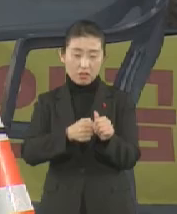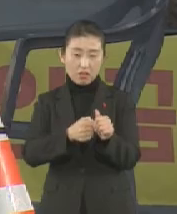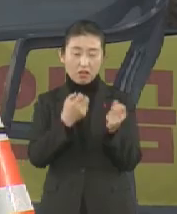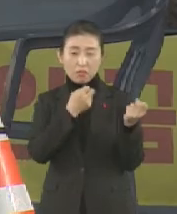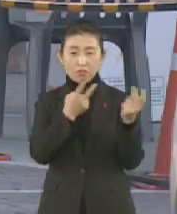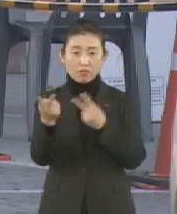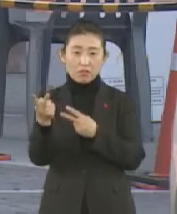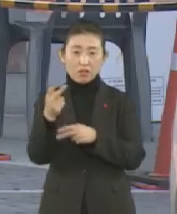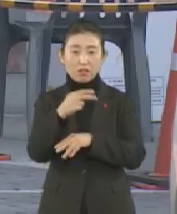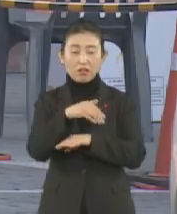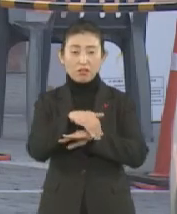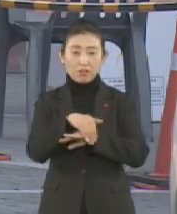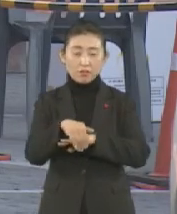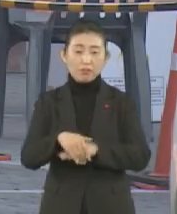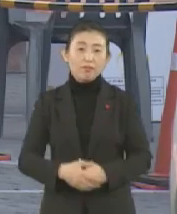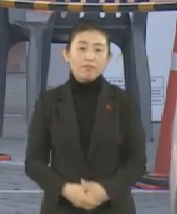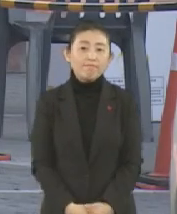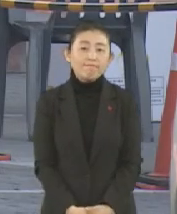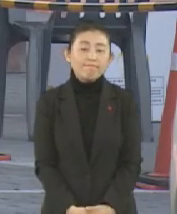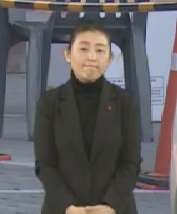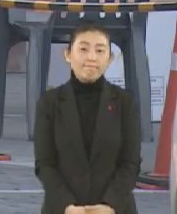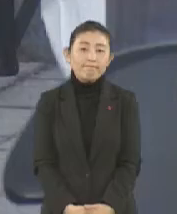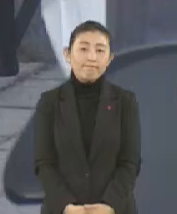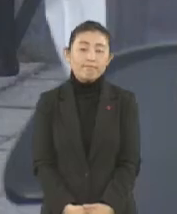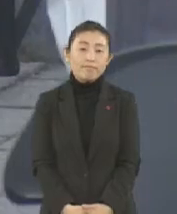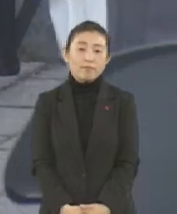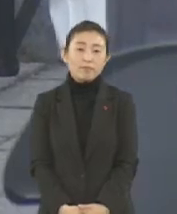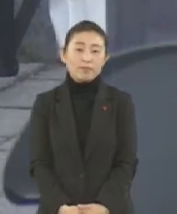300만 원 이하의 벌금이 부과됩니다